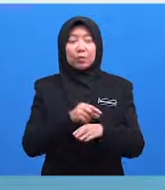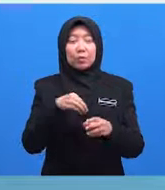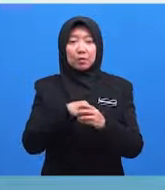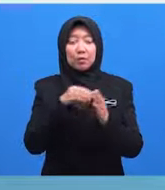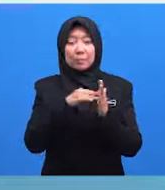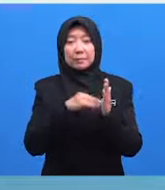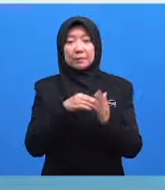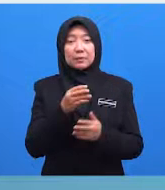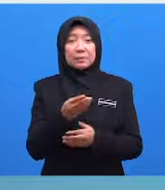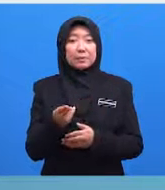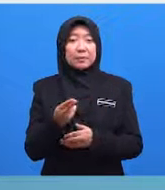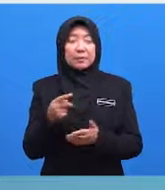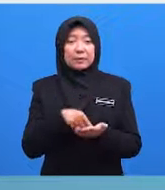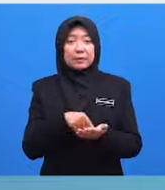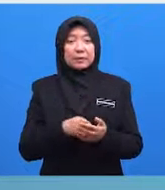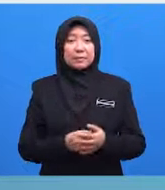ini?